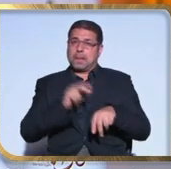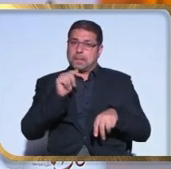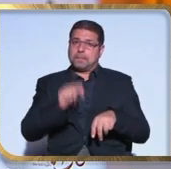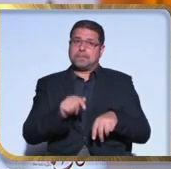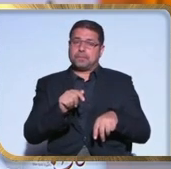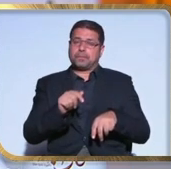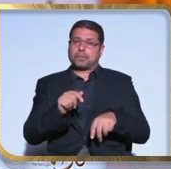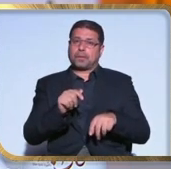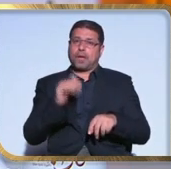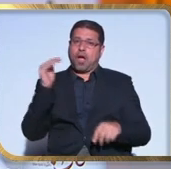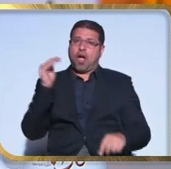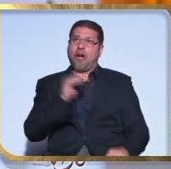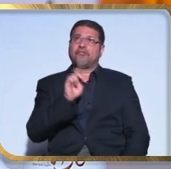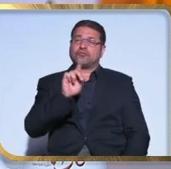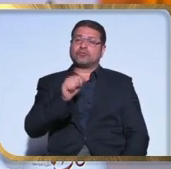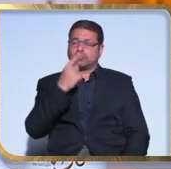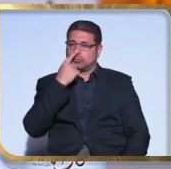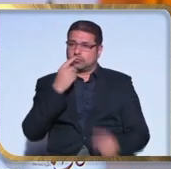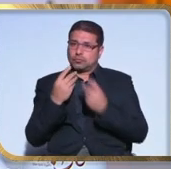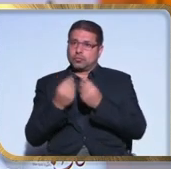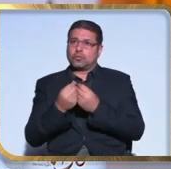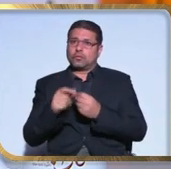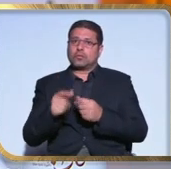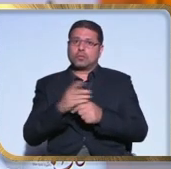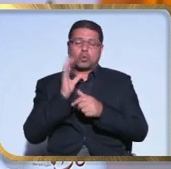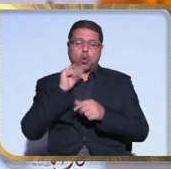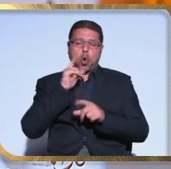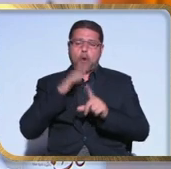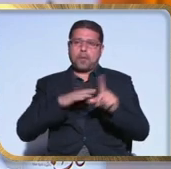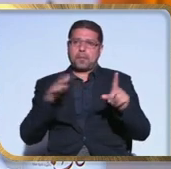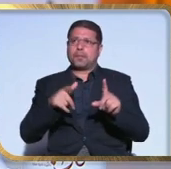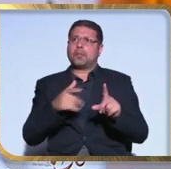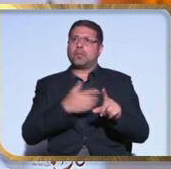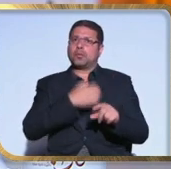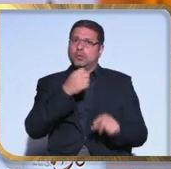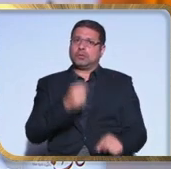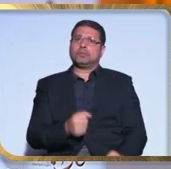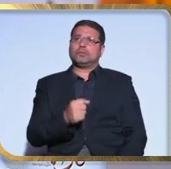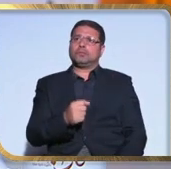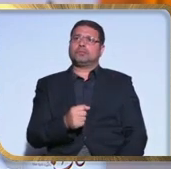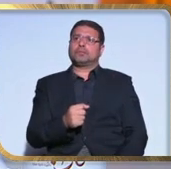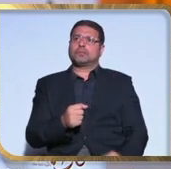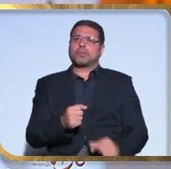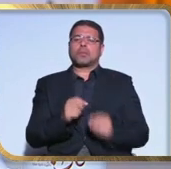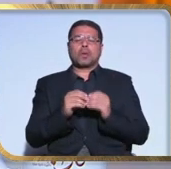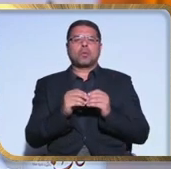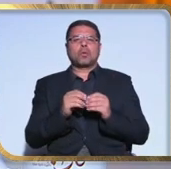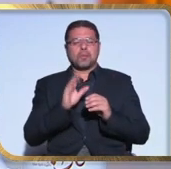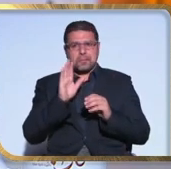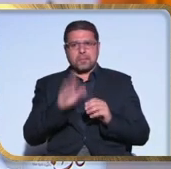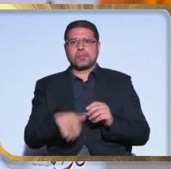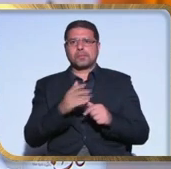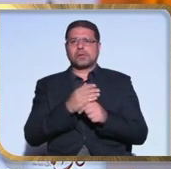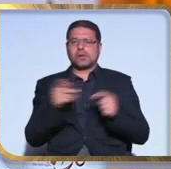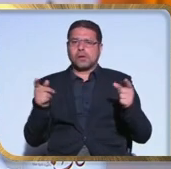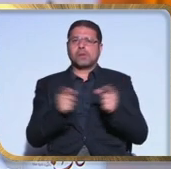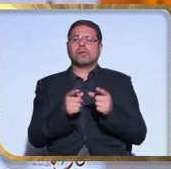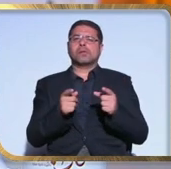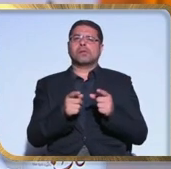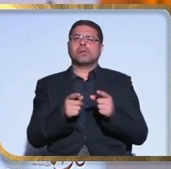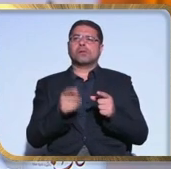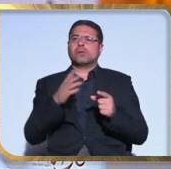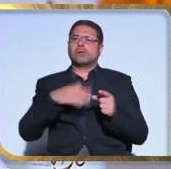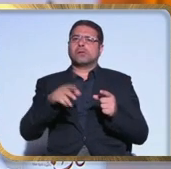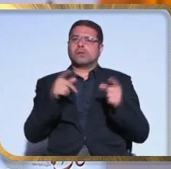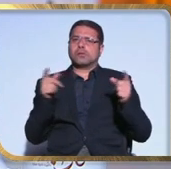ستنا حفصه رضي الله تعالى عنها كسائر امهات المؤمنين يعني برضو بتخص وكل